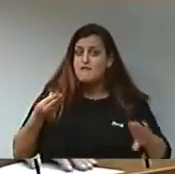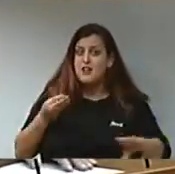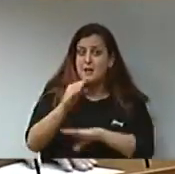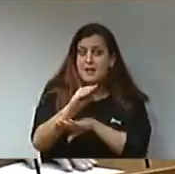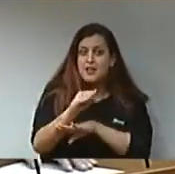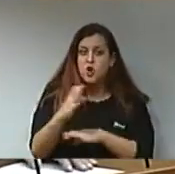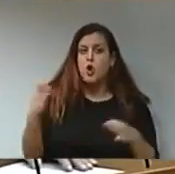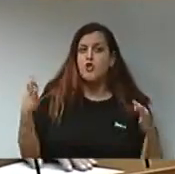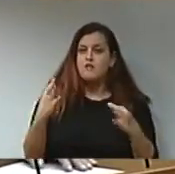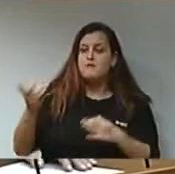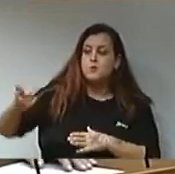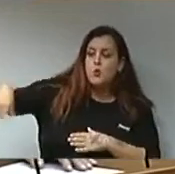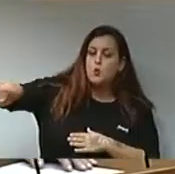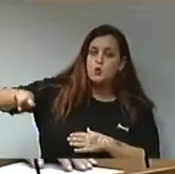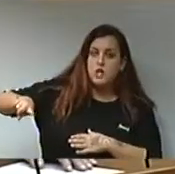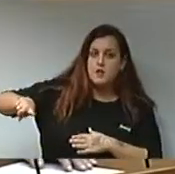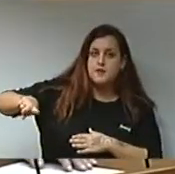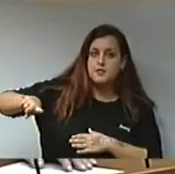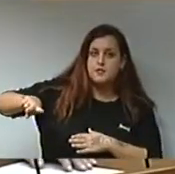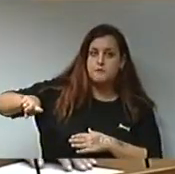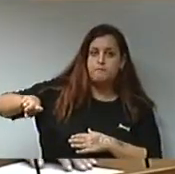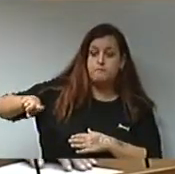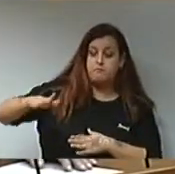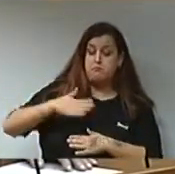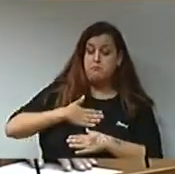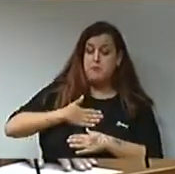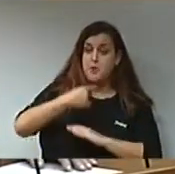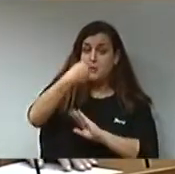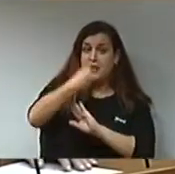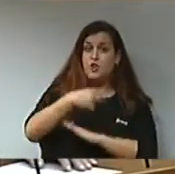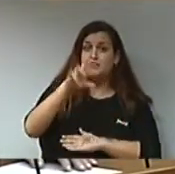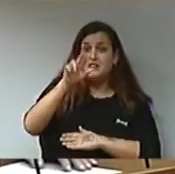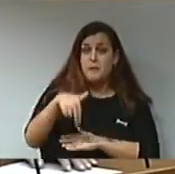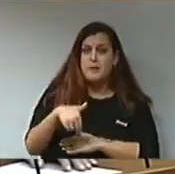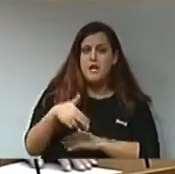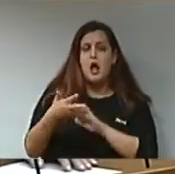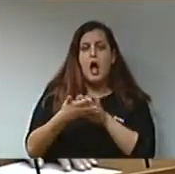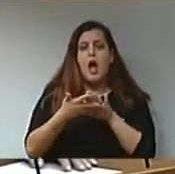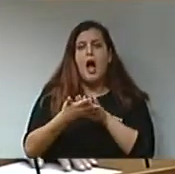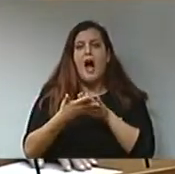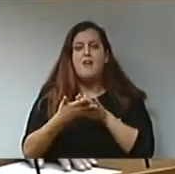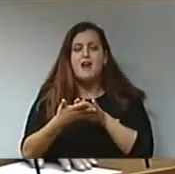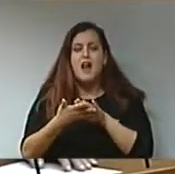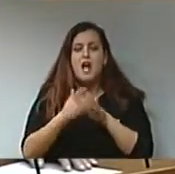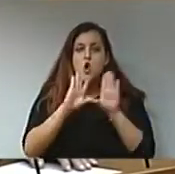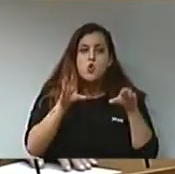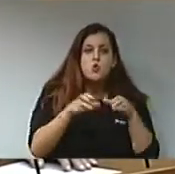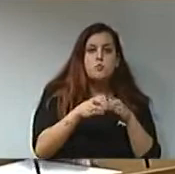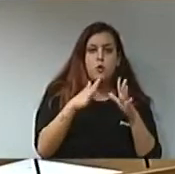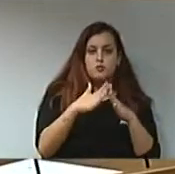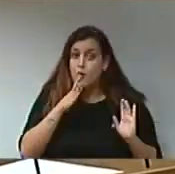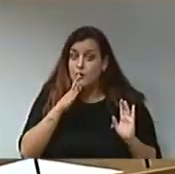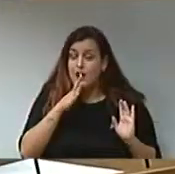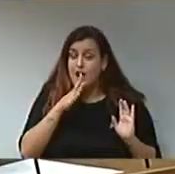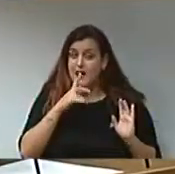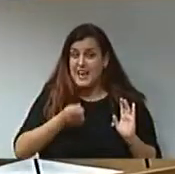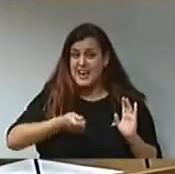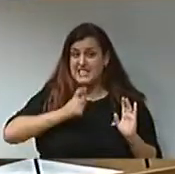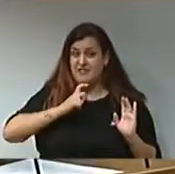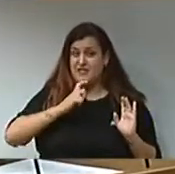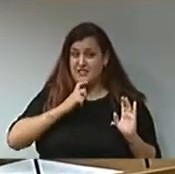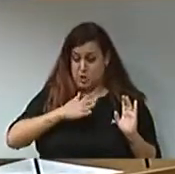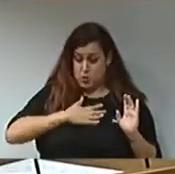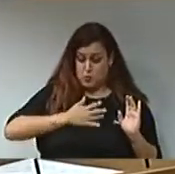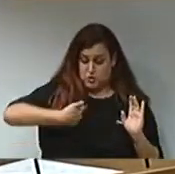fer és vostès, com és la meva obligació, convencen, entre altres coses, a que els grups parlamentaris del seu partit i del meu seu està